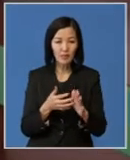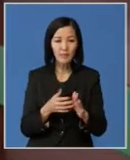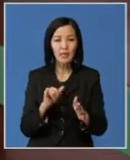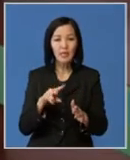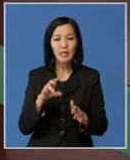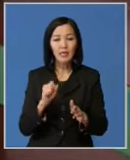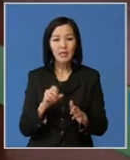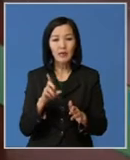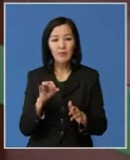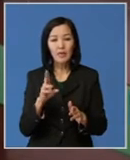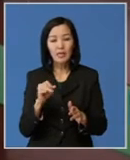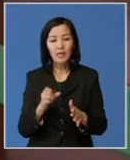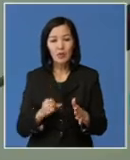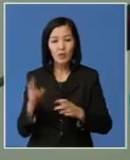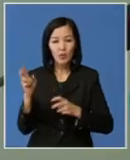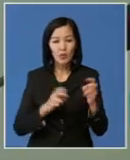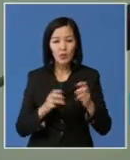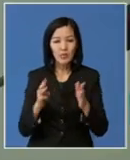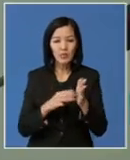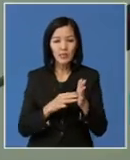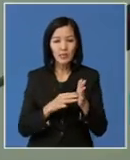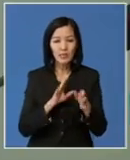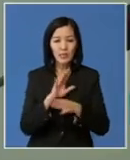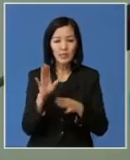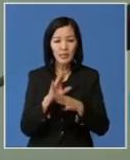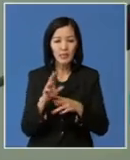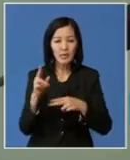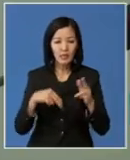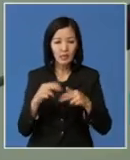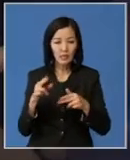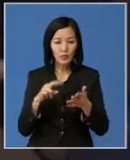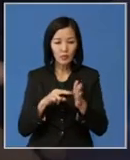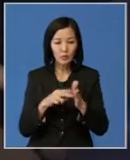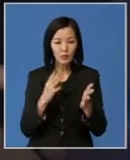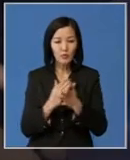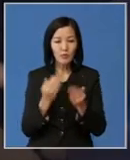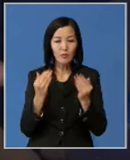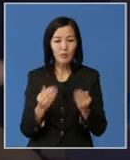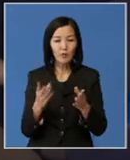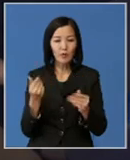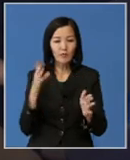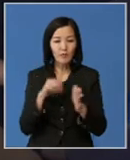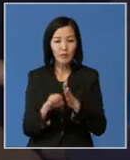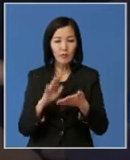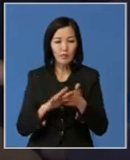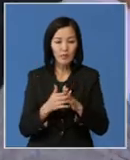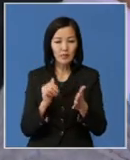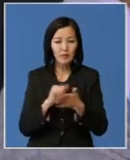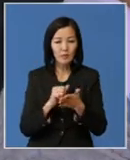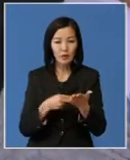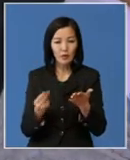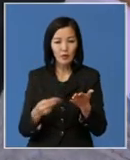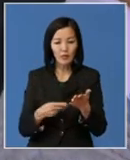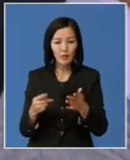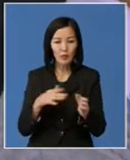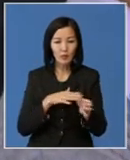ауданындағы береке өндірістік аймағында 8 ірі өндірістік кешен салу жоспарланып отыр. Бүгінде инвесторлармен келісім жасалып, құжаттары